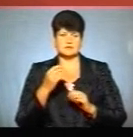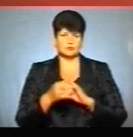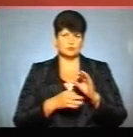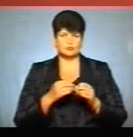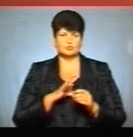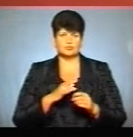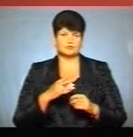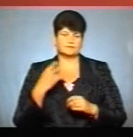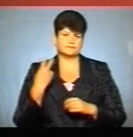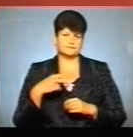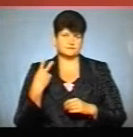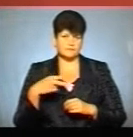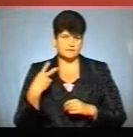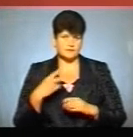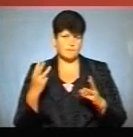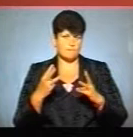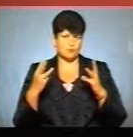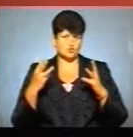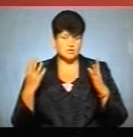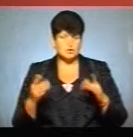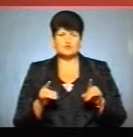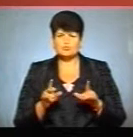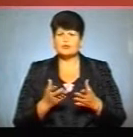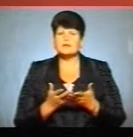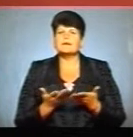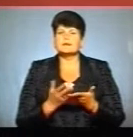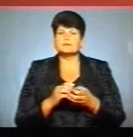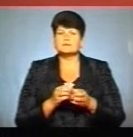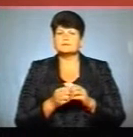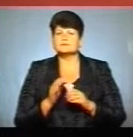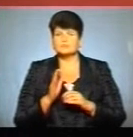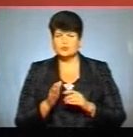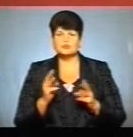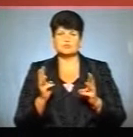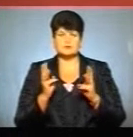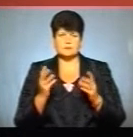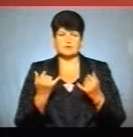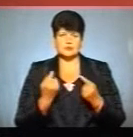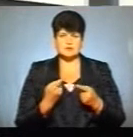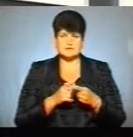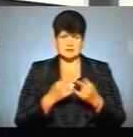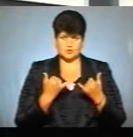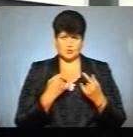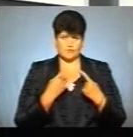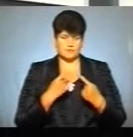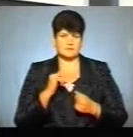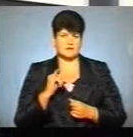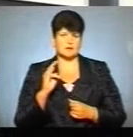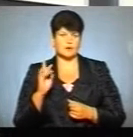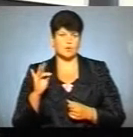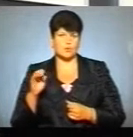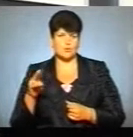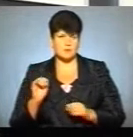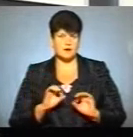20 пожеж в екосистемах. Чому і які загрози несуть такі пожежі? Про це сьогодні говоримо із нашою гостею. Це Ірина Крупа,